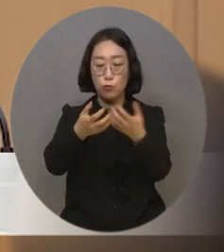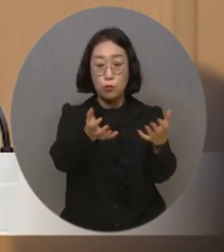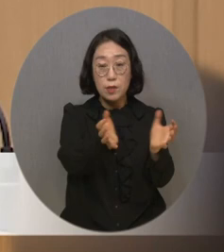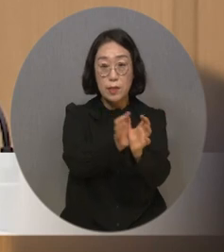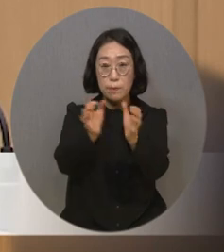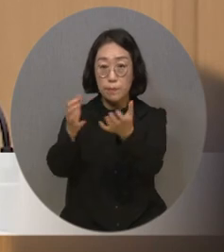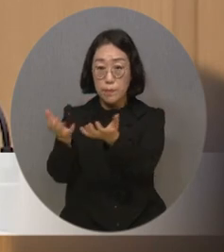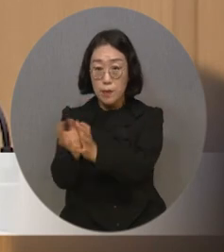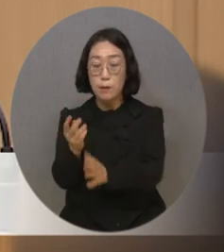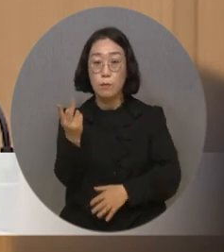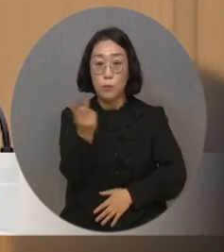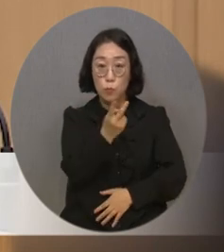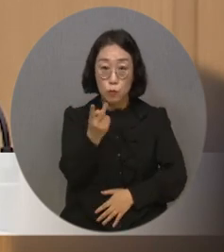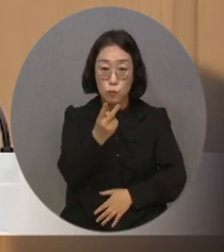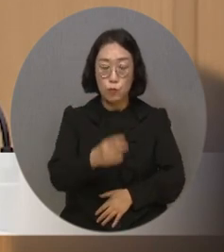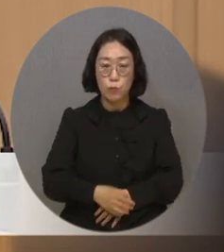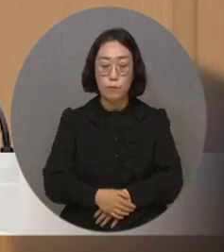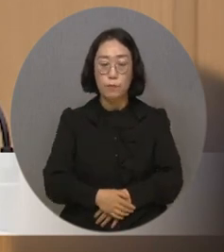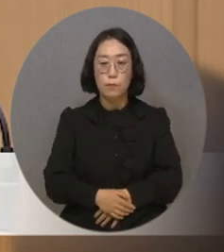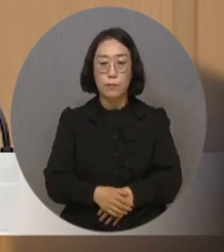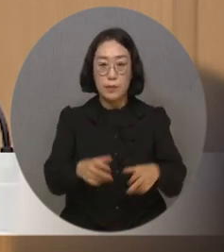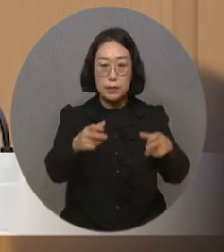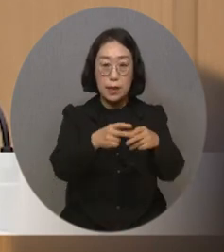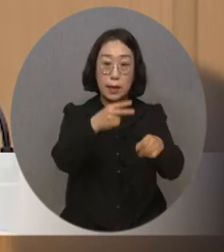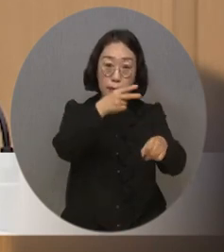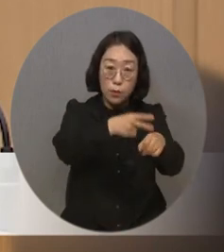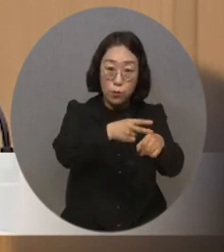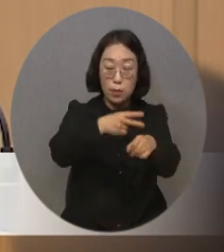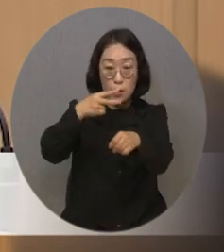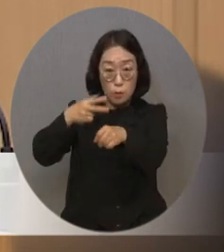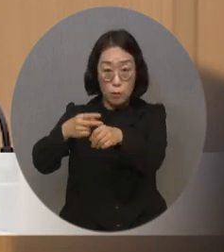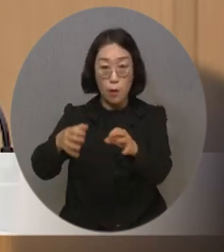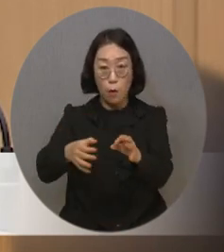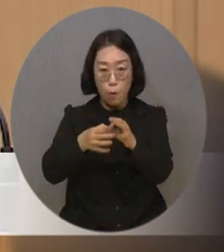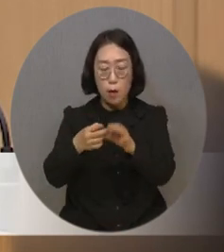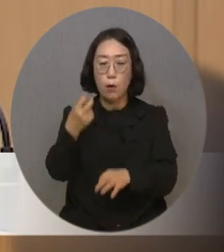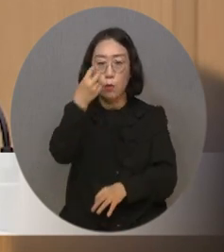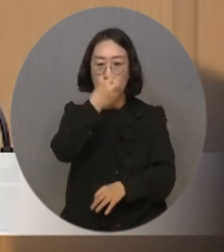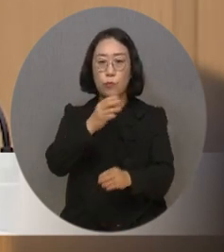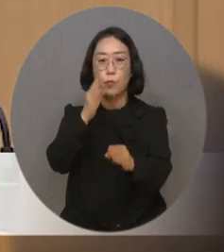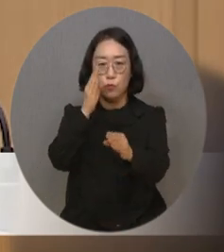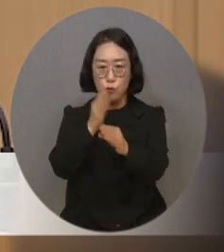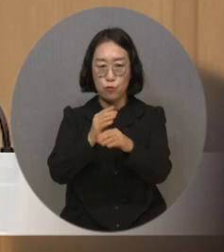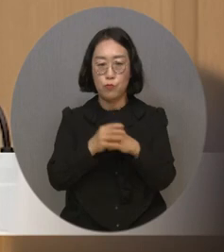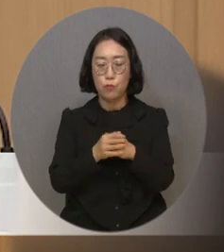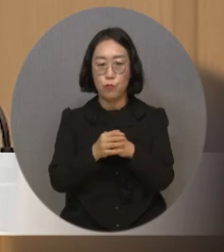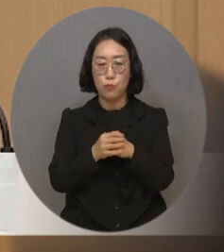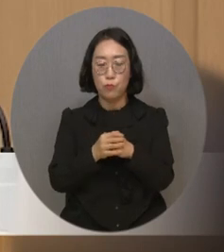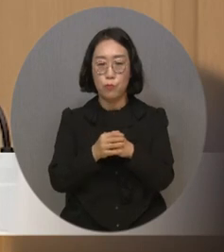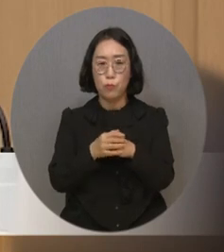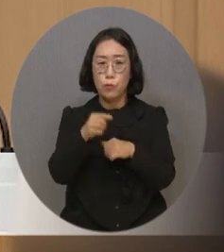해당 장애인 교훈에 관련 업무를 추진하고 있습니다 전남교육청에서